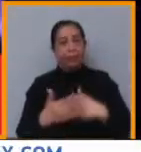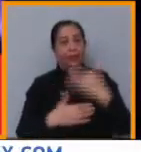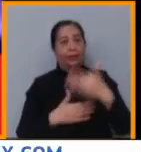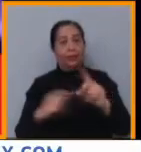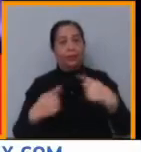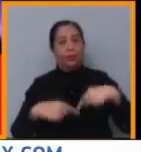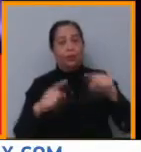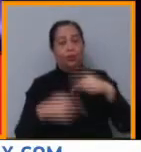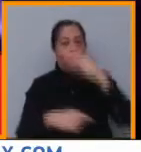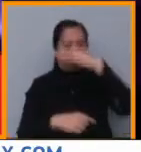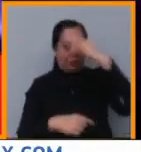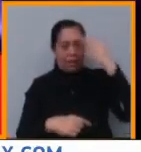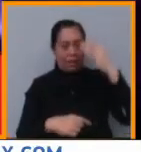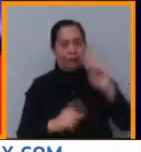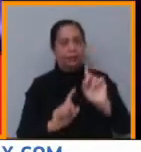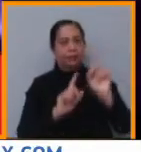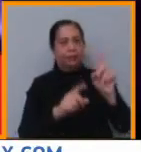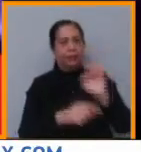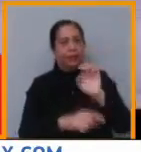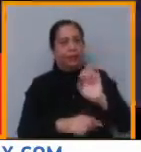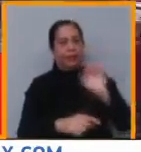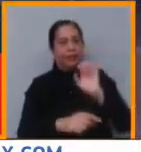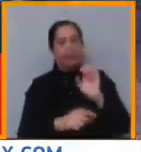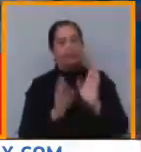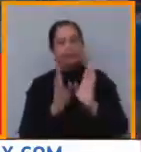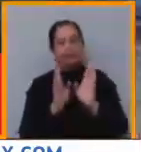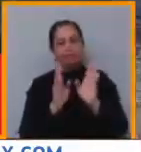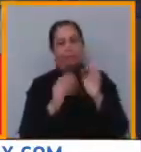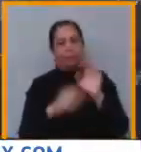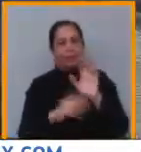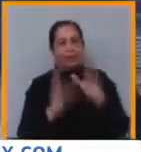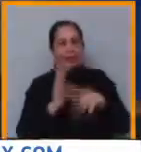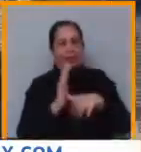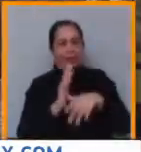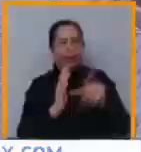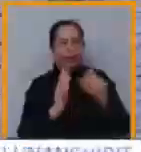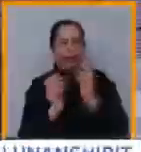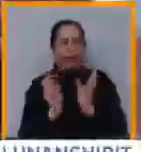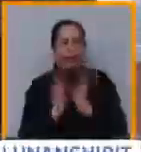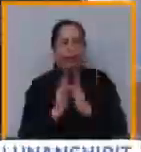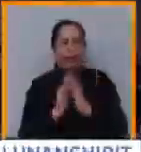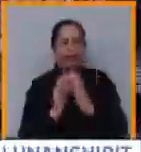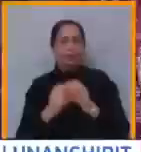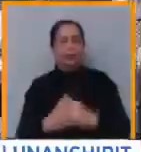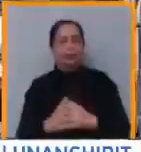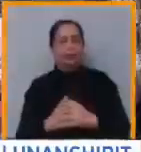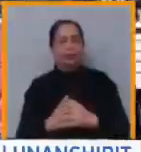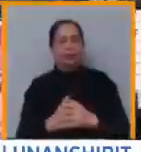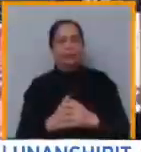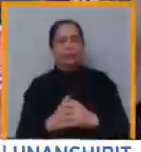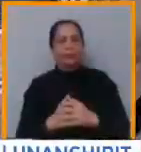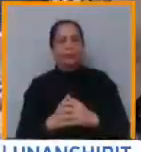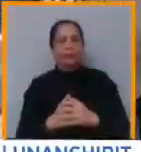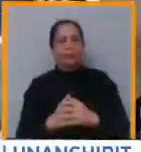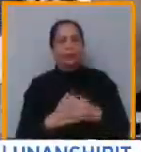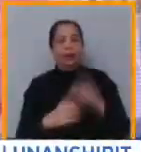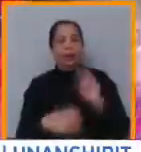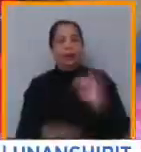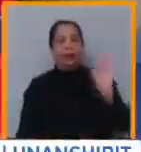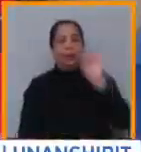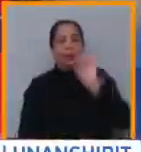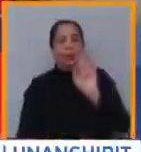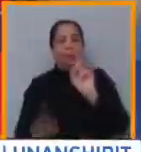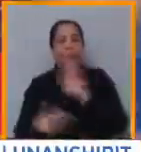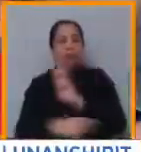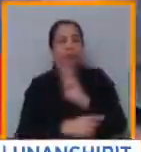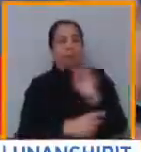Sumalang din sa e-rally ng COMELEC si Moreno. Sa baluarte ng mga Marcos sa Ilocos Norte, nag-ikot sina Bongbong Marcos at Davao